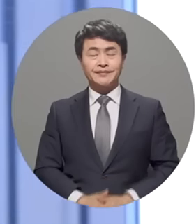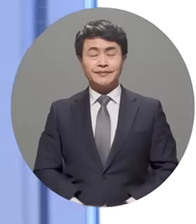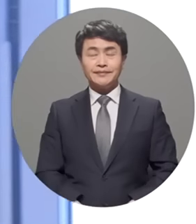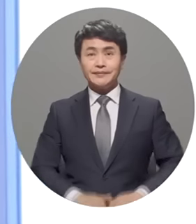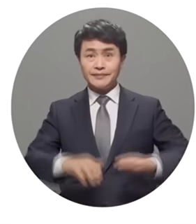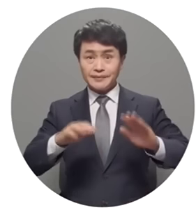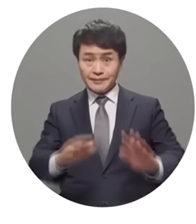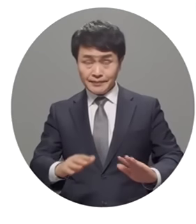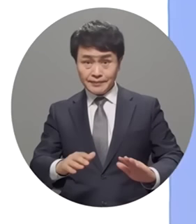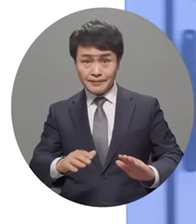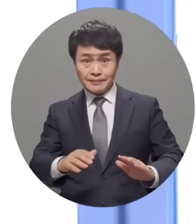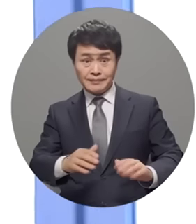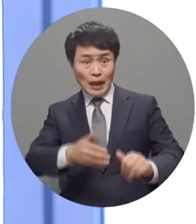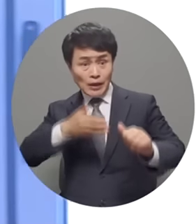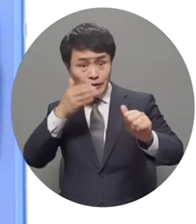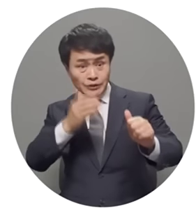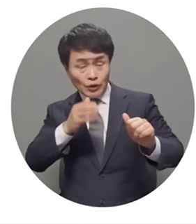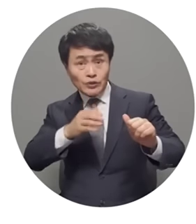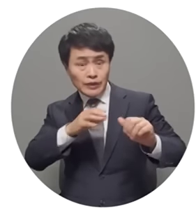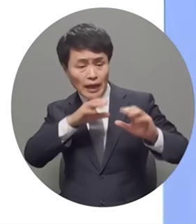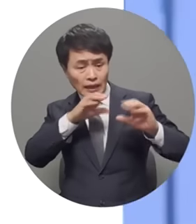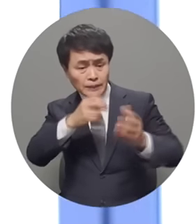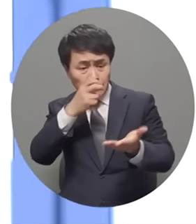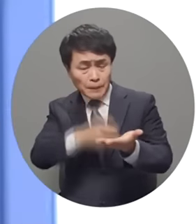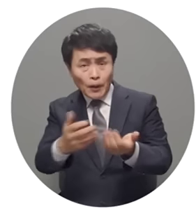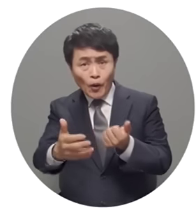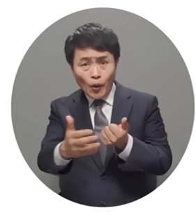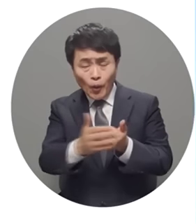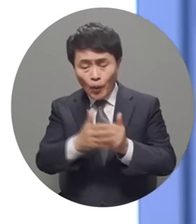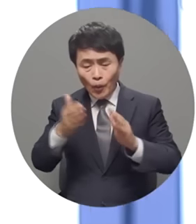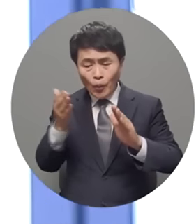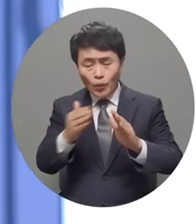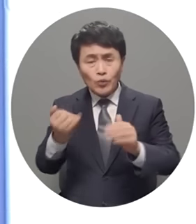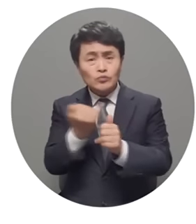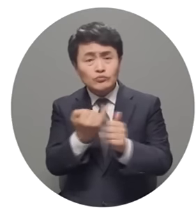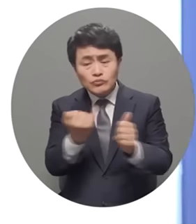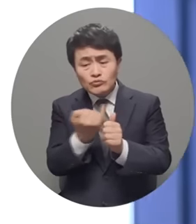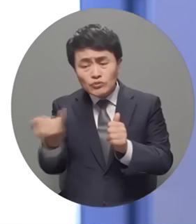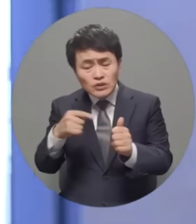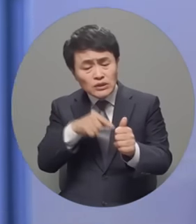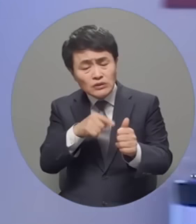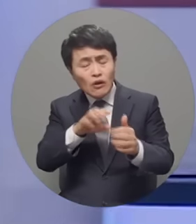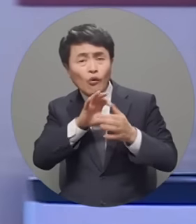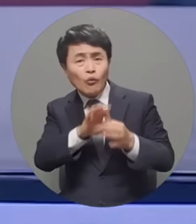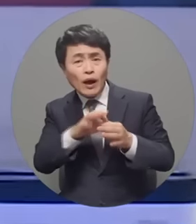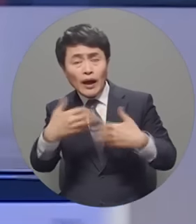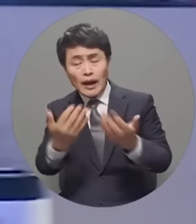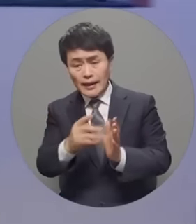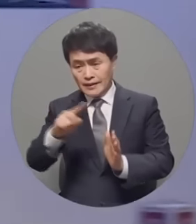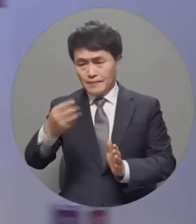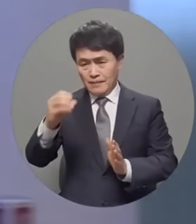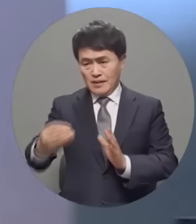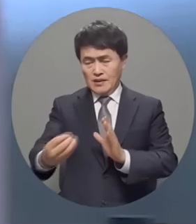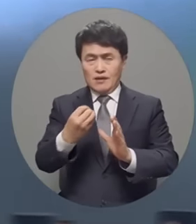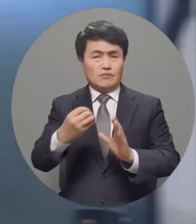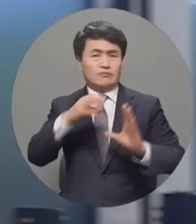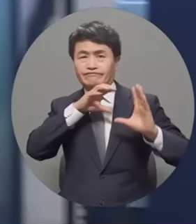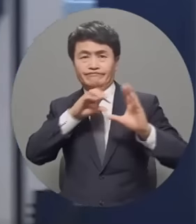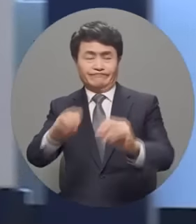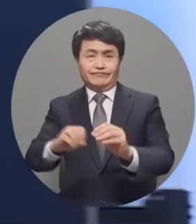현행 청탁금지법은 공직자의 배우자가 공직자의 직무와 관련해 한 번에 100만 원 넘는 선물을 받는 걸 금지하고